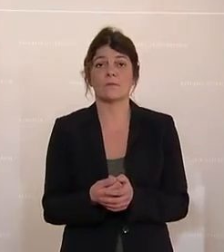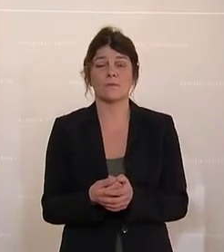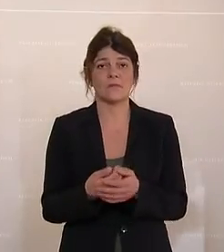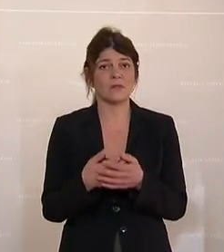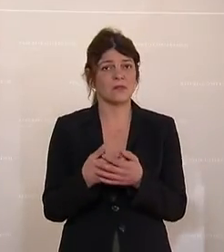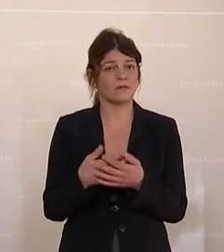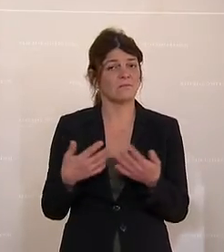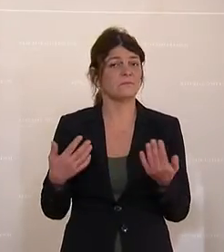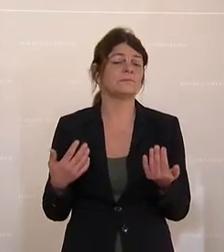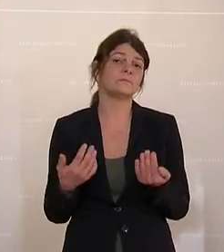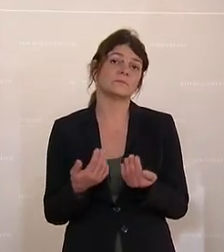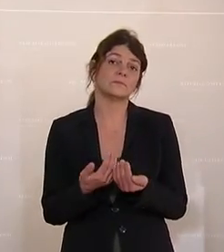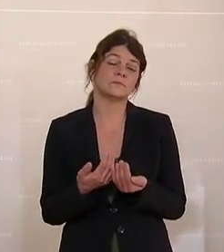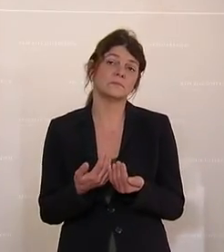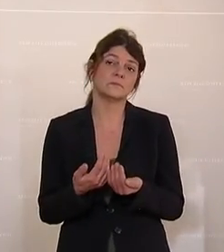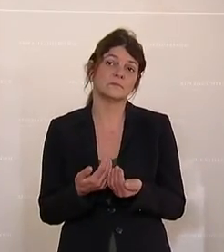wie jemand